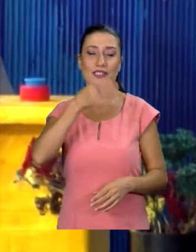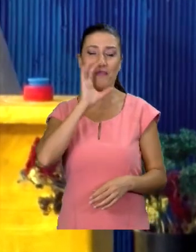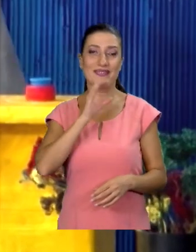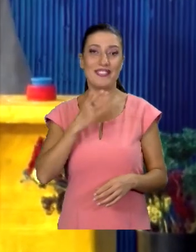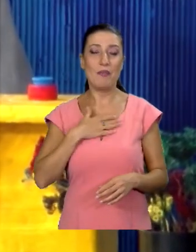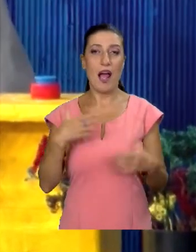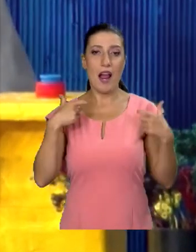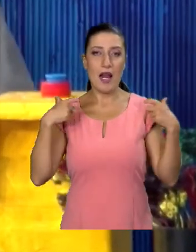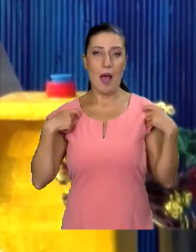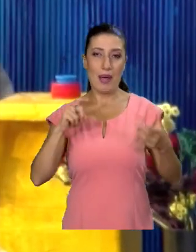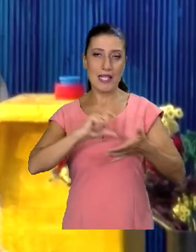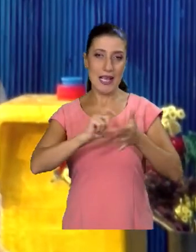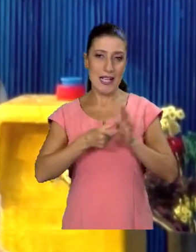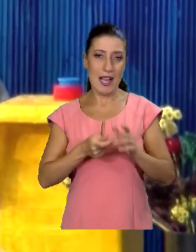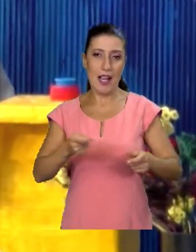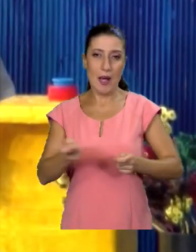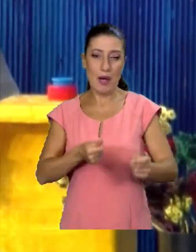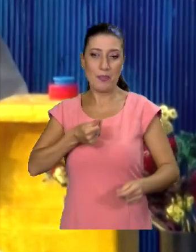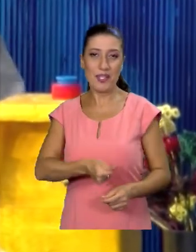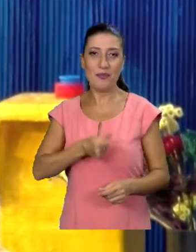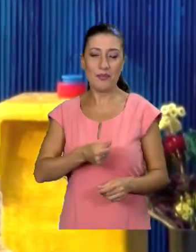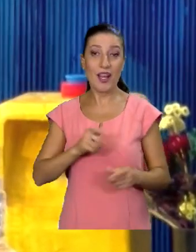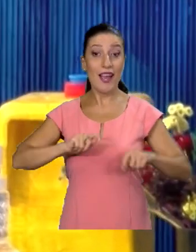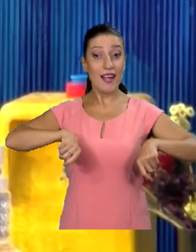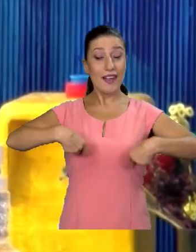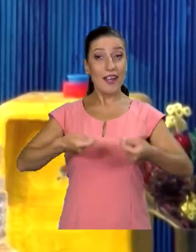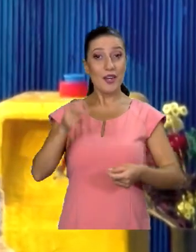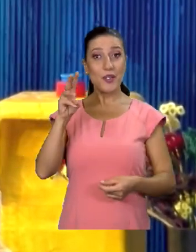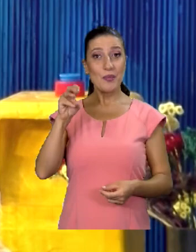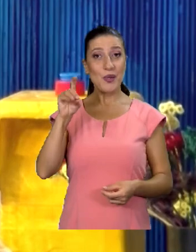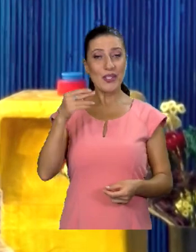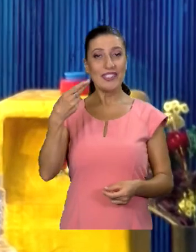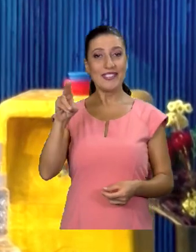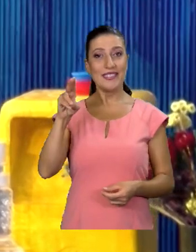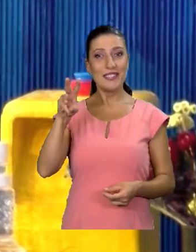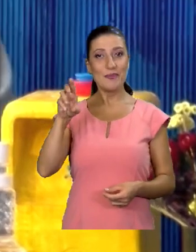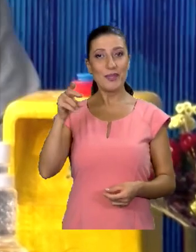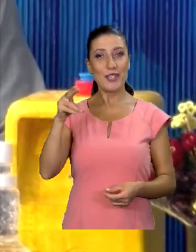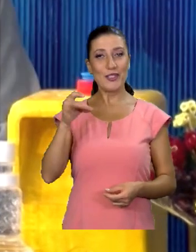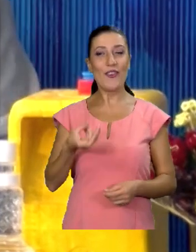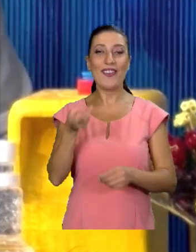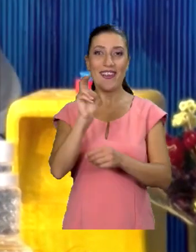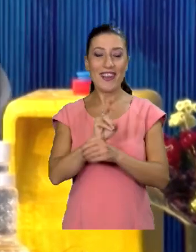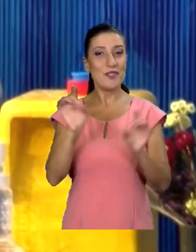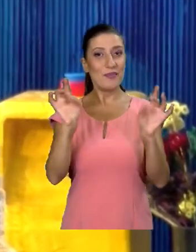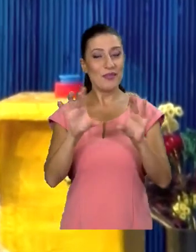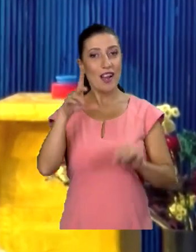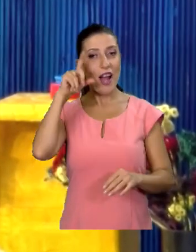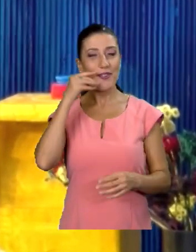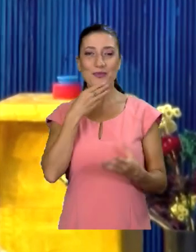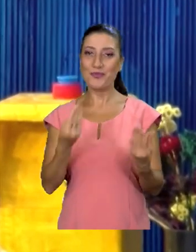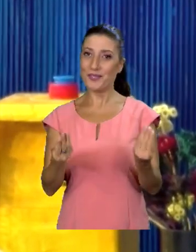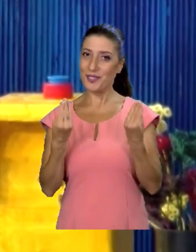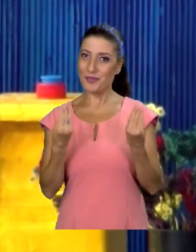հրամանատարական խցիկը ղմ պի պի պի պի պի տալիս եմ մոխին և դմբլդոխին թող կան և ներկայացնեն հայոց պուպուշ